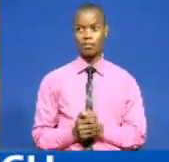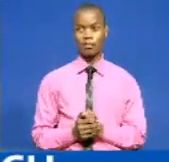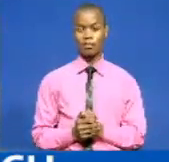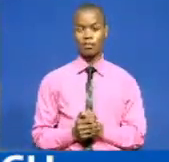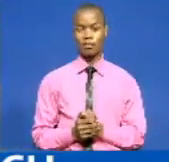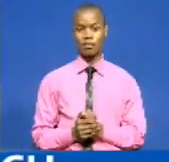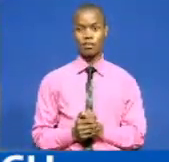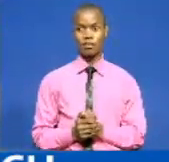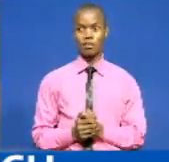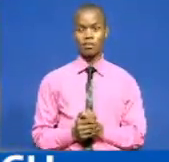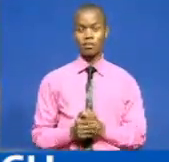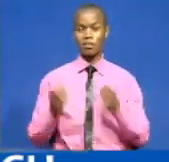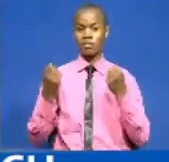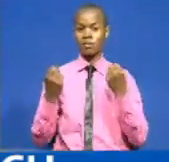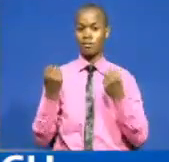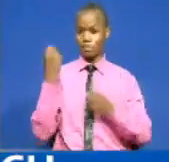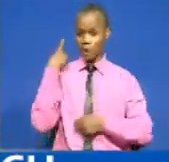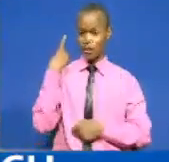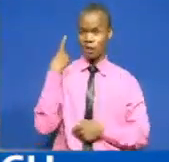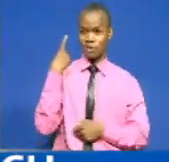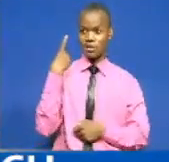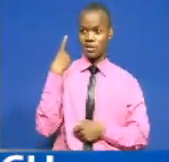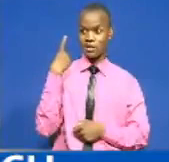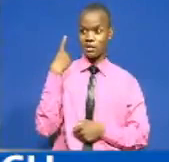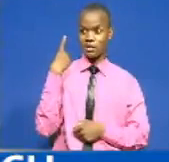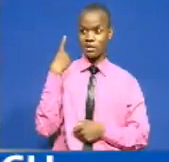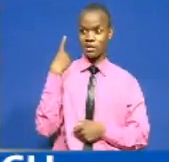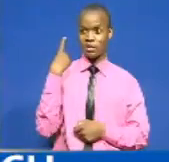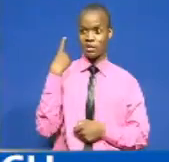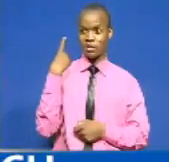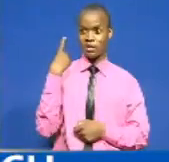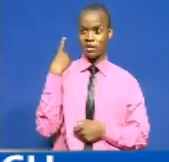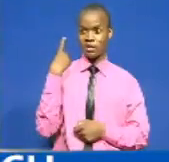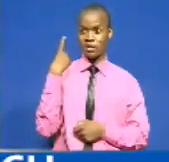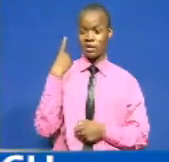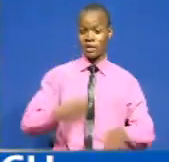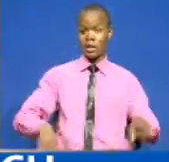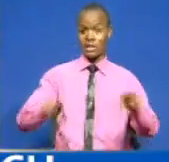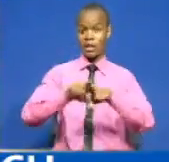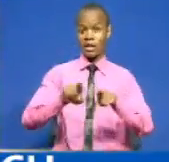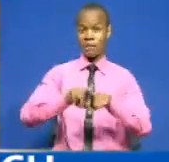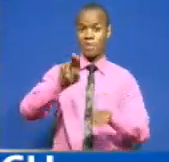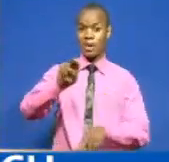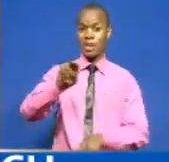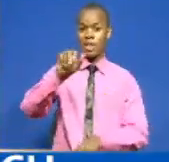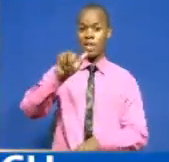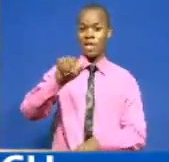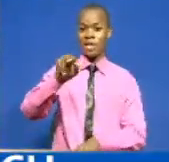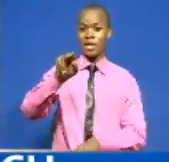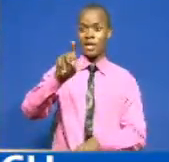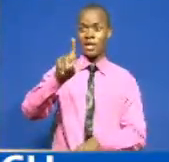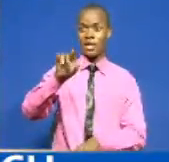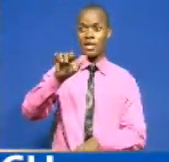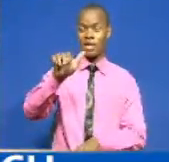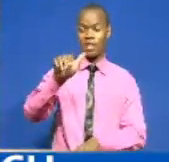Sina namna hiyo wenzangu. Na wewe Bernard, angalia Nadia aliinua mkono. Sasa hata wewe